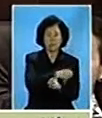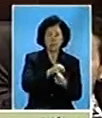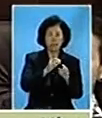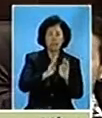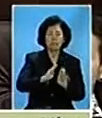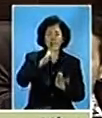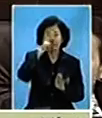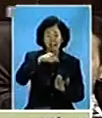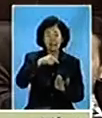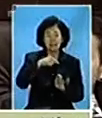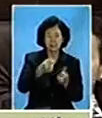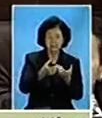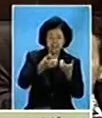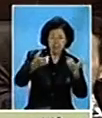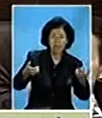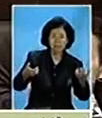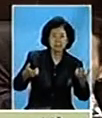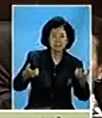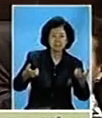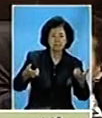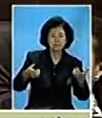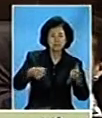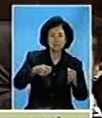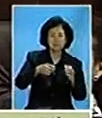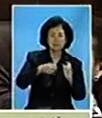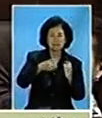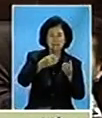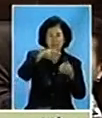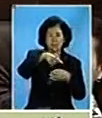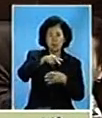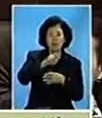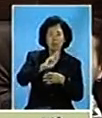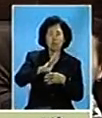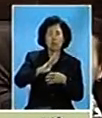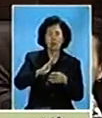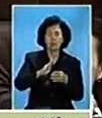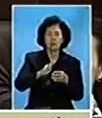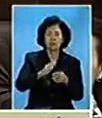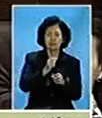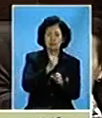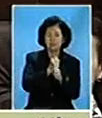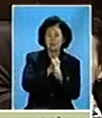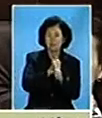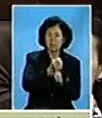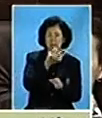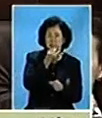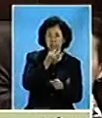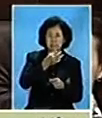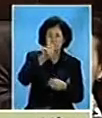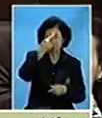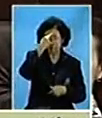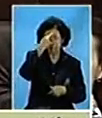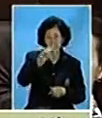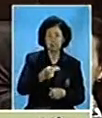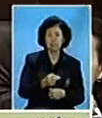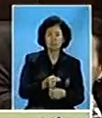จะแยกตัวออกมาจากพระราชบัญญัติการประกอบโรคศิลปะปี2542นะครับแ